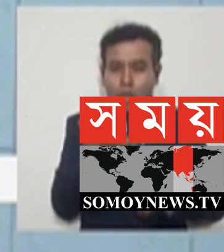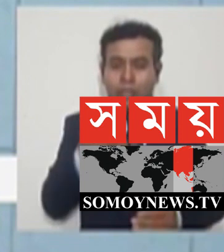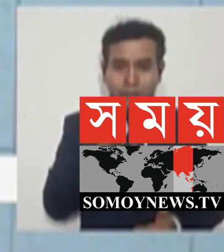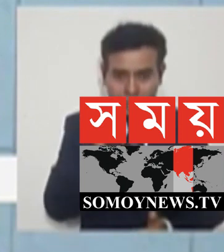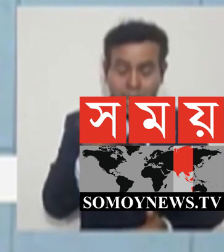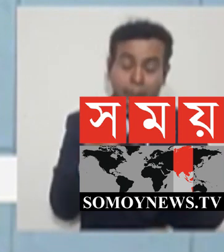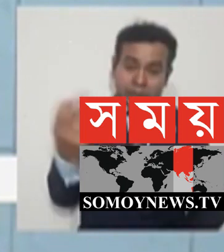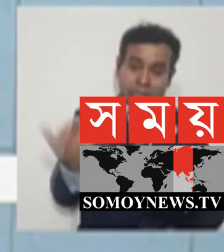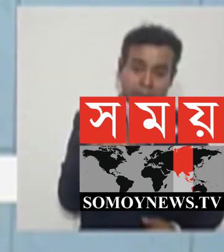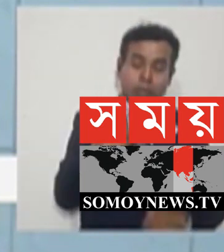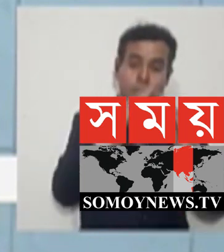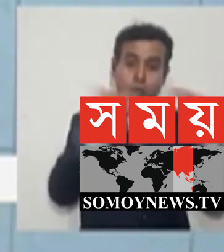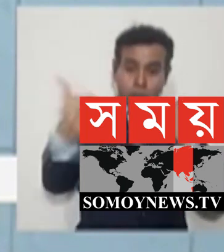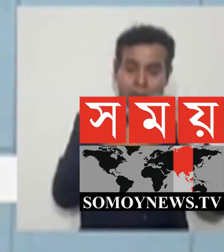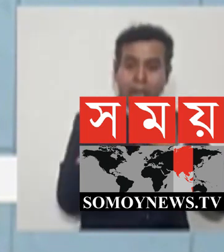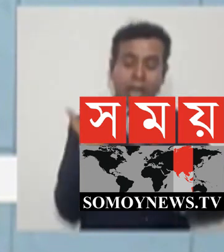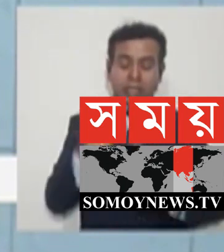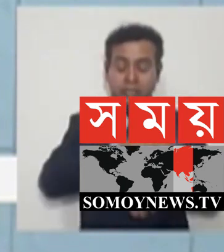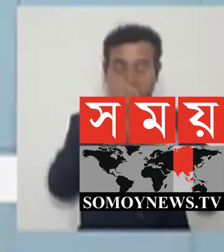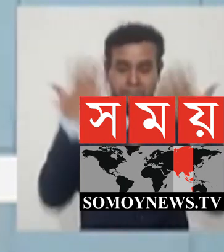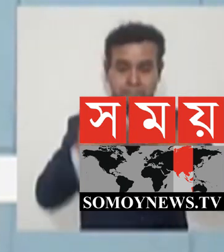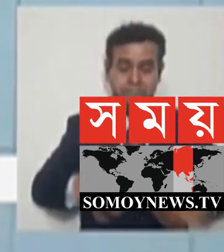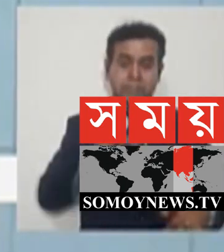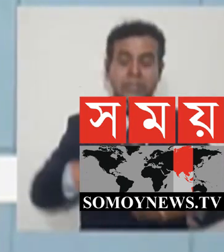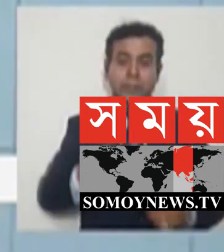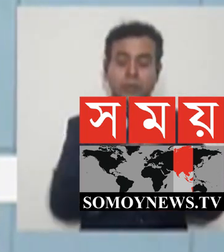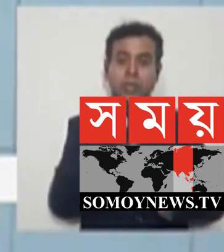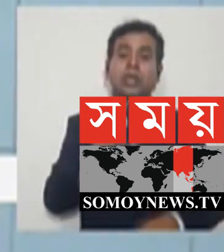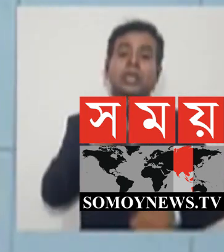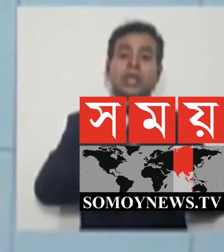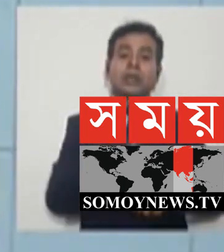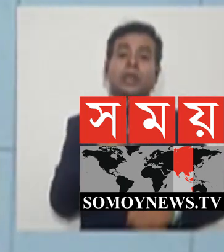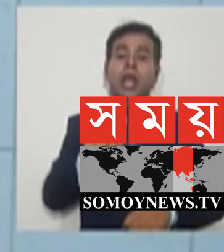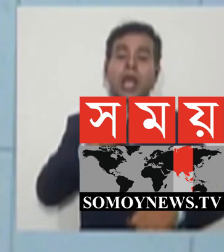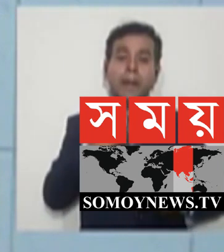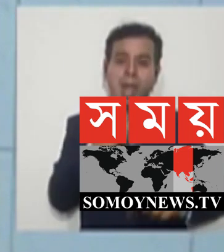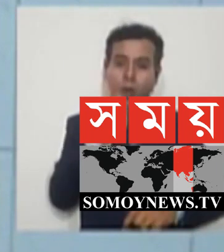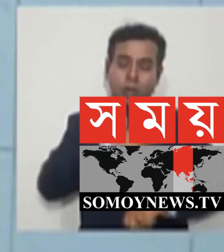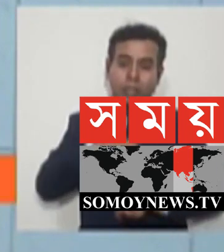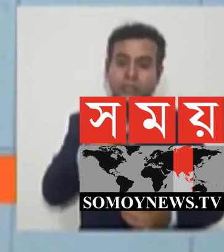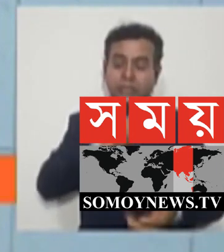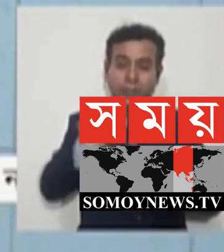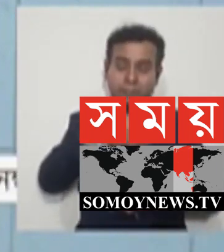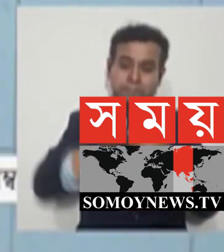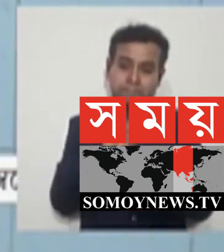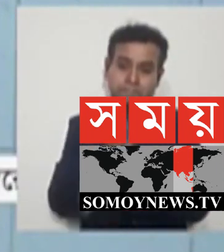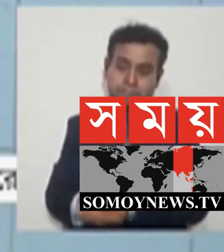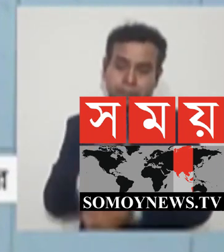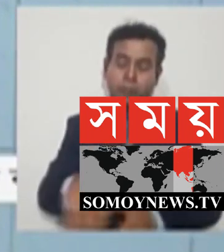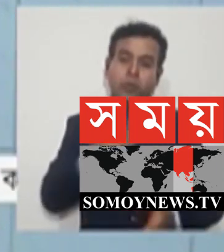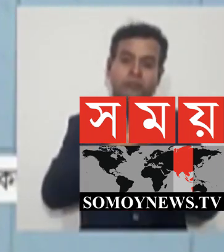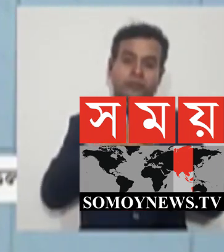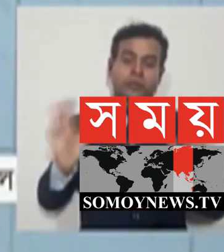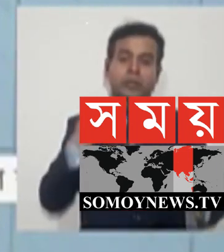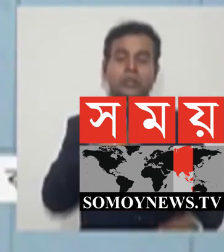বস্ত্র সাবান পানি দিয়ে আধ ঘন্টা ভিজিয়ে রেখে ধুয়ে ফেলুন। সামান্য জ্বর, কাশি, হাঁচি, সর্দি, গলা ব্যথা, শ্বাসকষ্ট